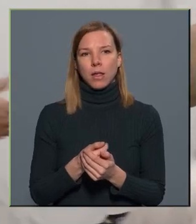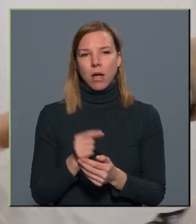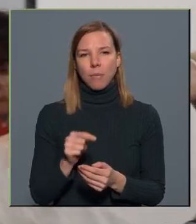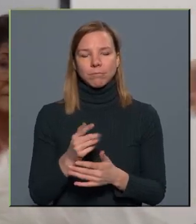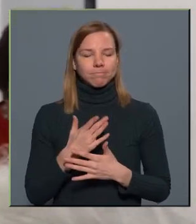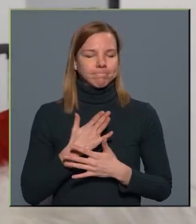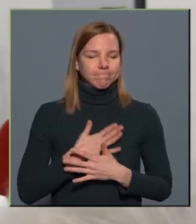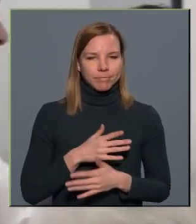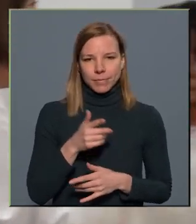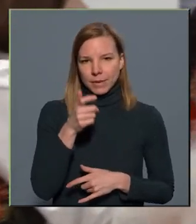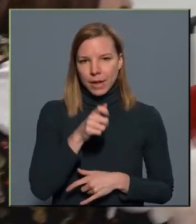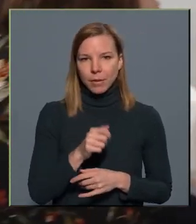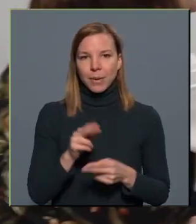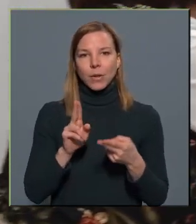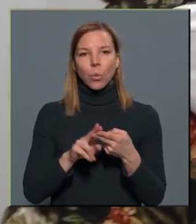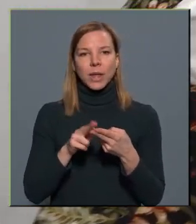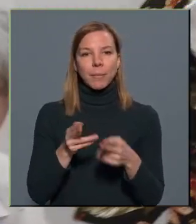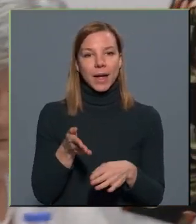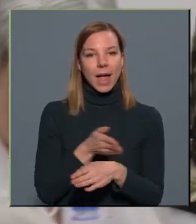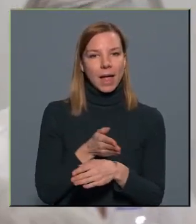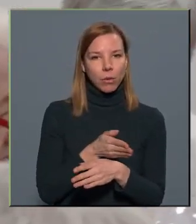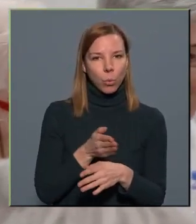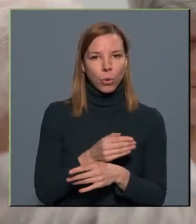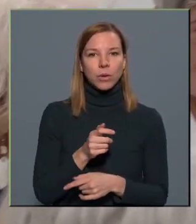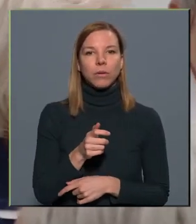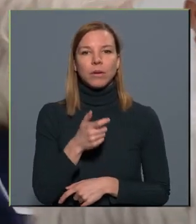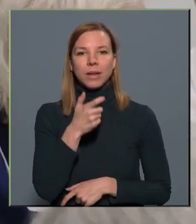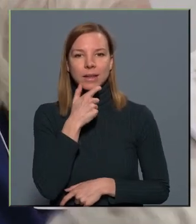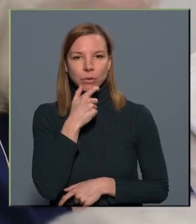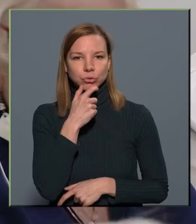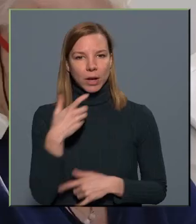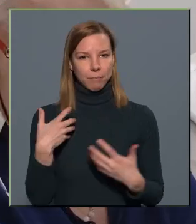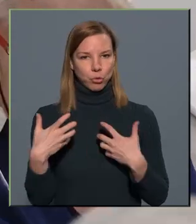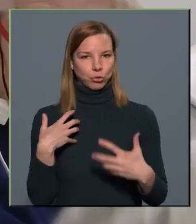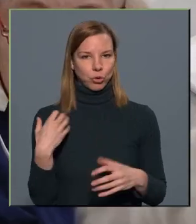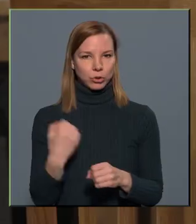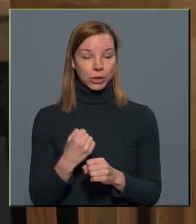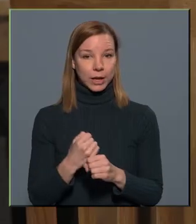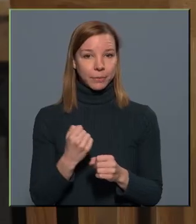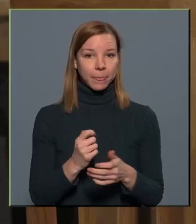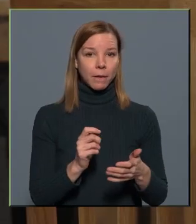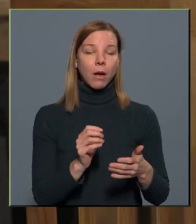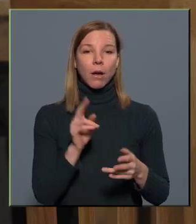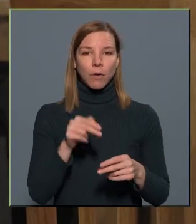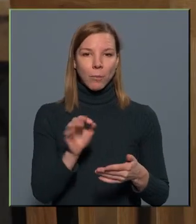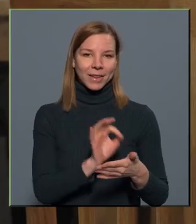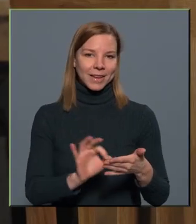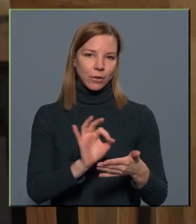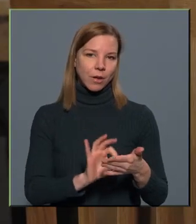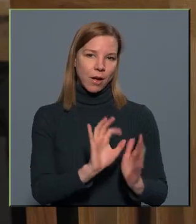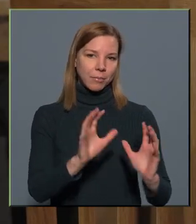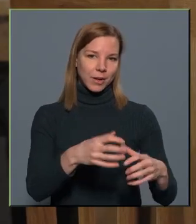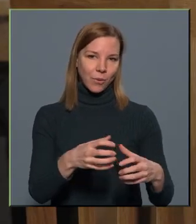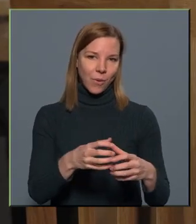szeretnek. Ünnepek előtt az időseink műsorra készülnek. Nagyon szeret, tehát az irodalmi körünk és az énekkarunk, ők